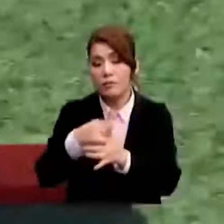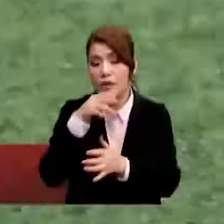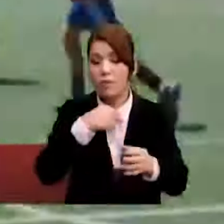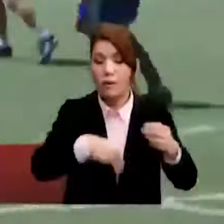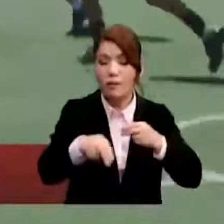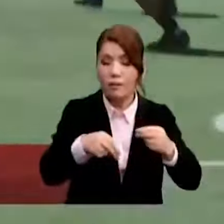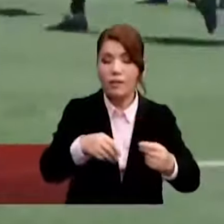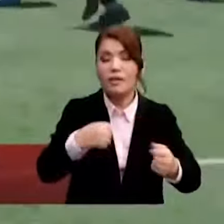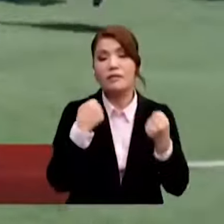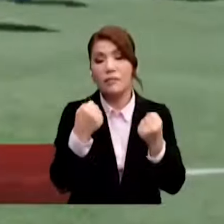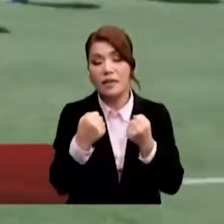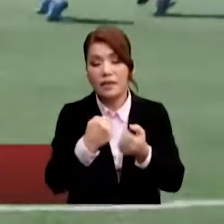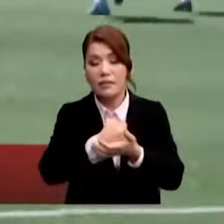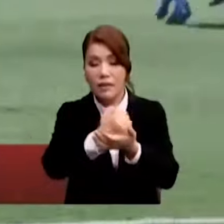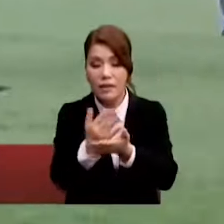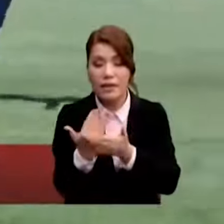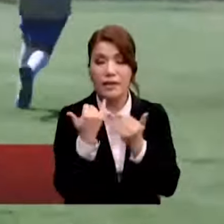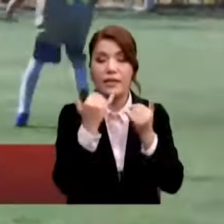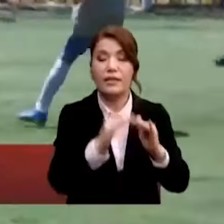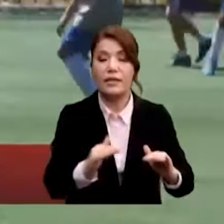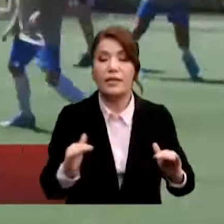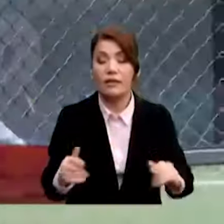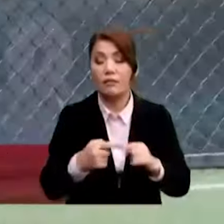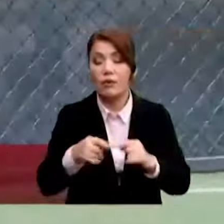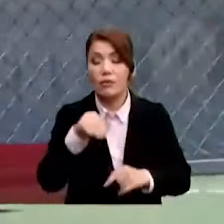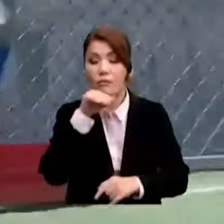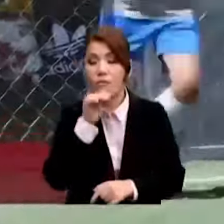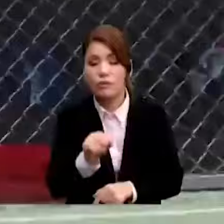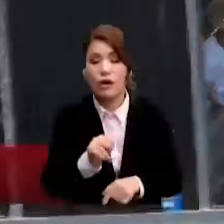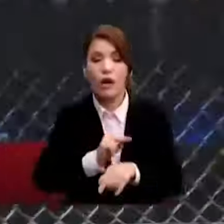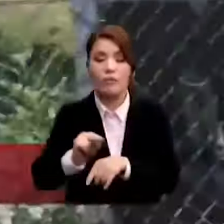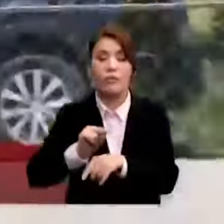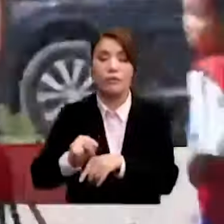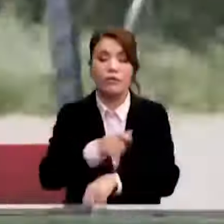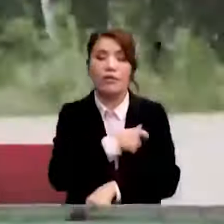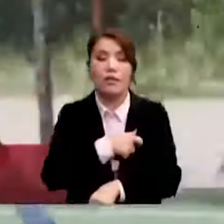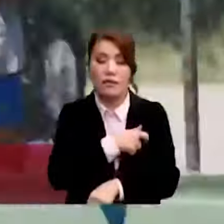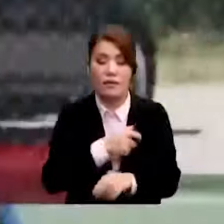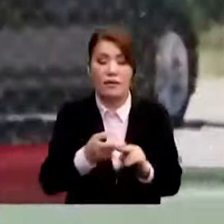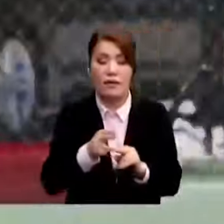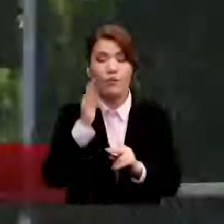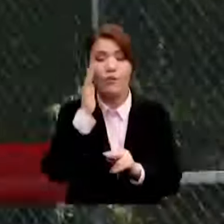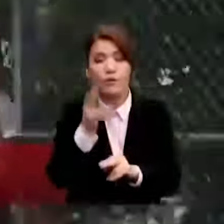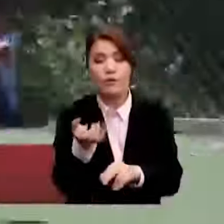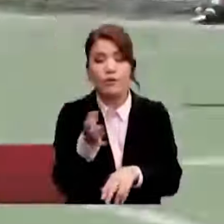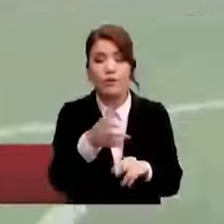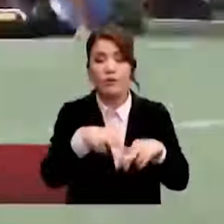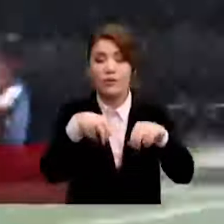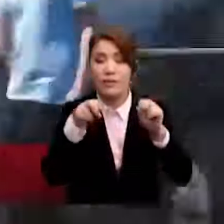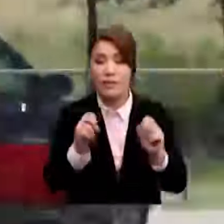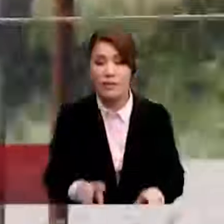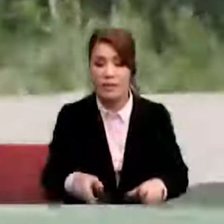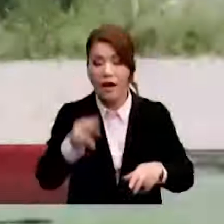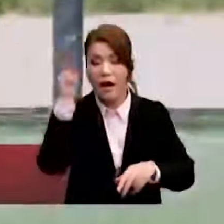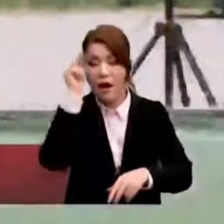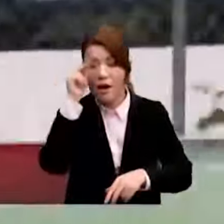вопросов, начиная от закупки спортивного инвентаря для детей до проведения профессионального обучения тренеров. Так, 100 будущих наставников